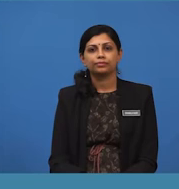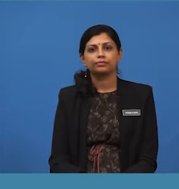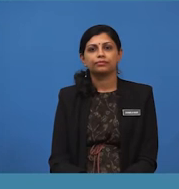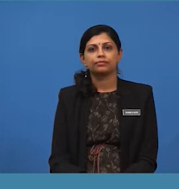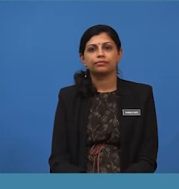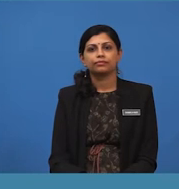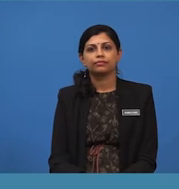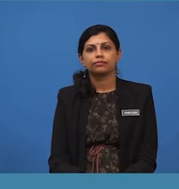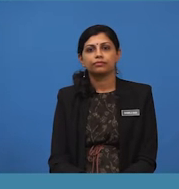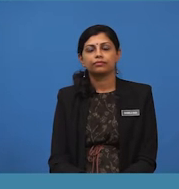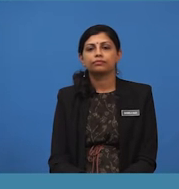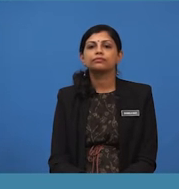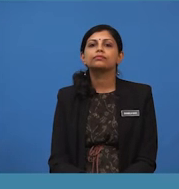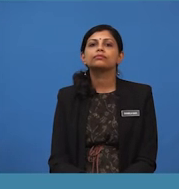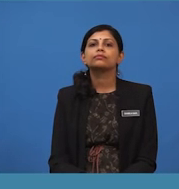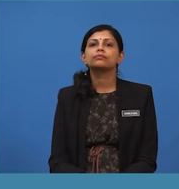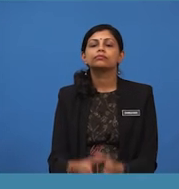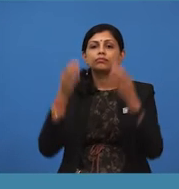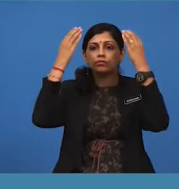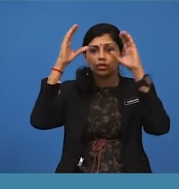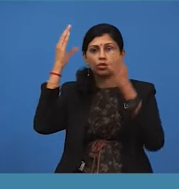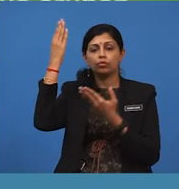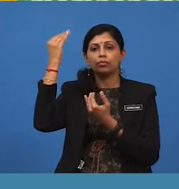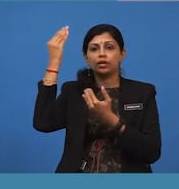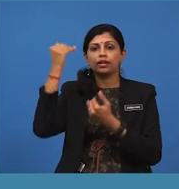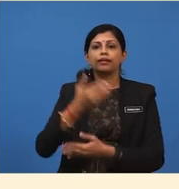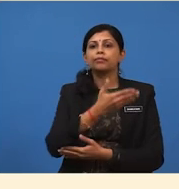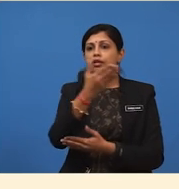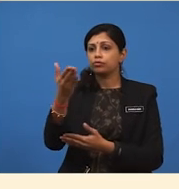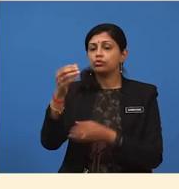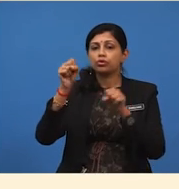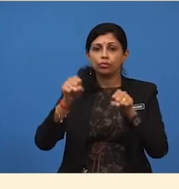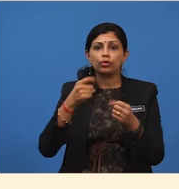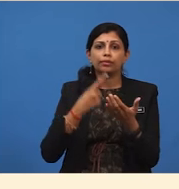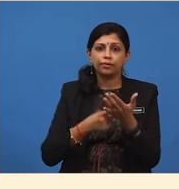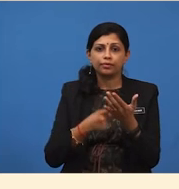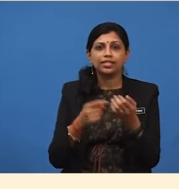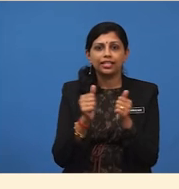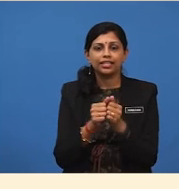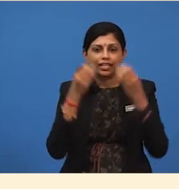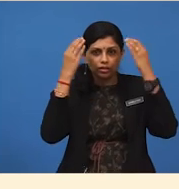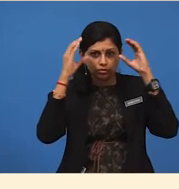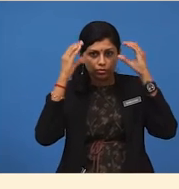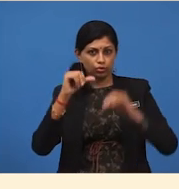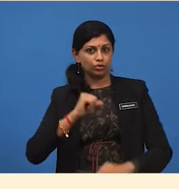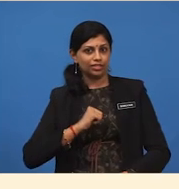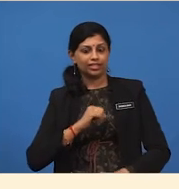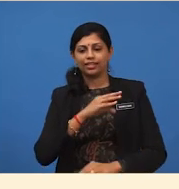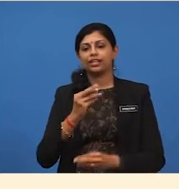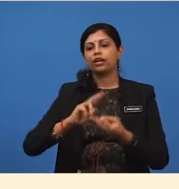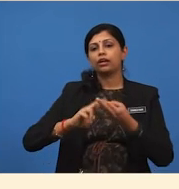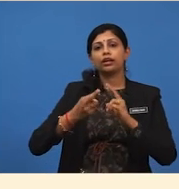magnitud arus aruhan. Cikgu berharap selepas ini kamu boleh berbincang dengan